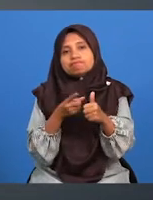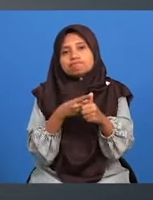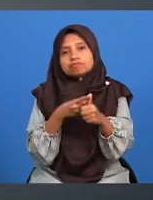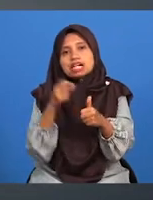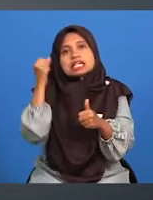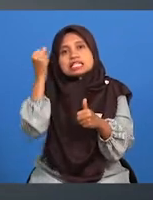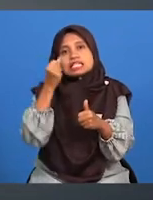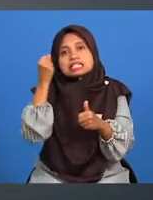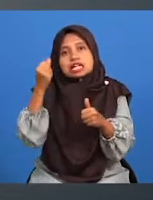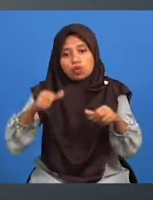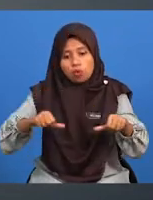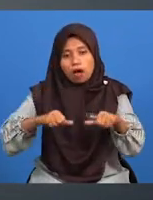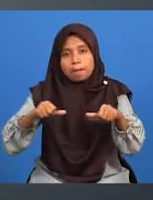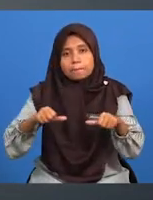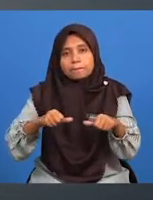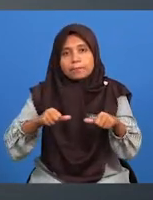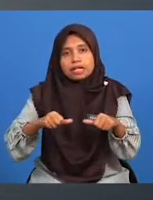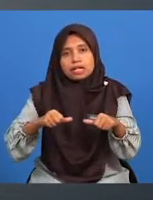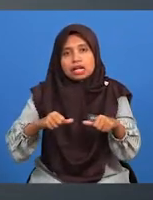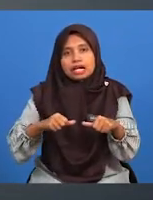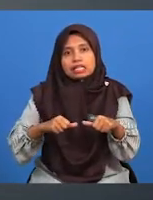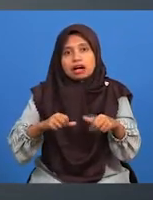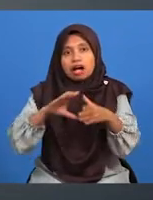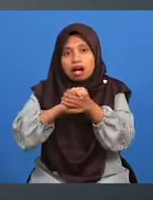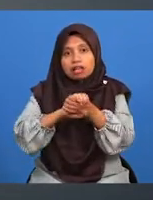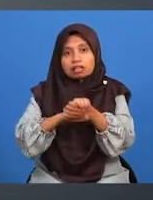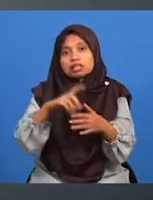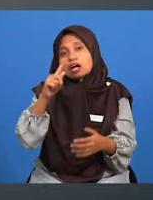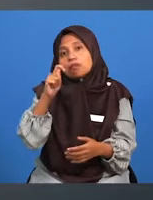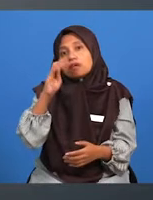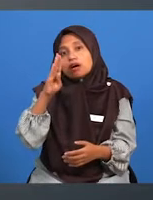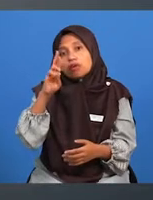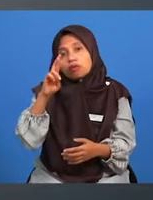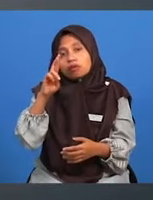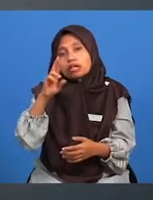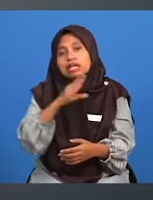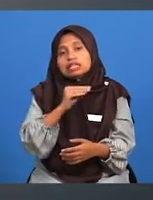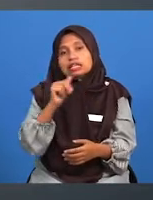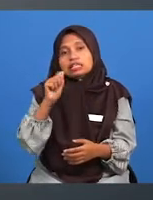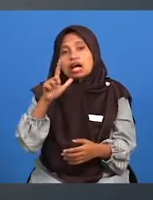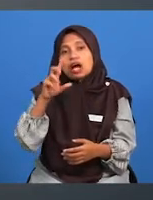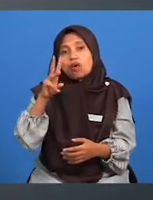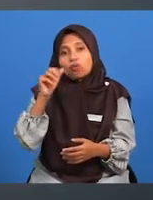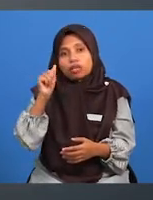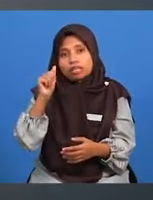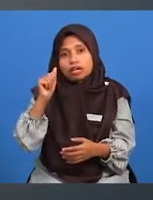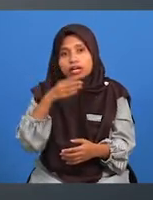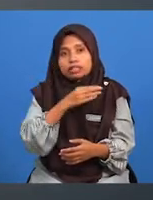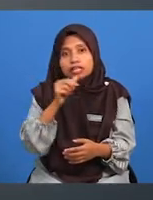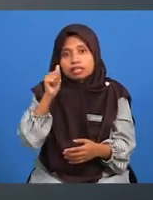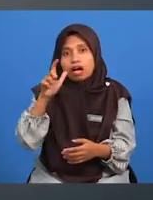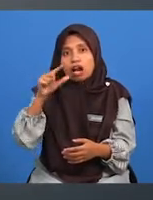pertama, sentiasa mengamalkan akad tabarruk al-hibah, al-wadi'ah dan al-qardu